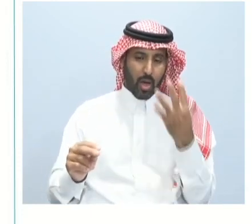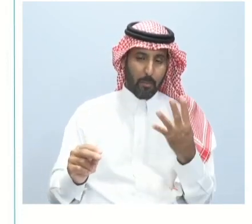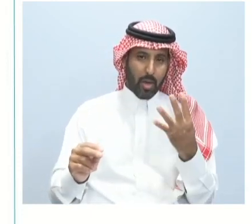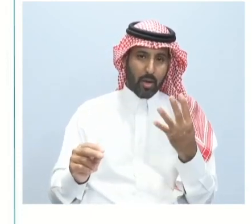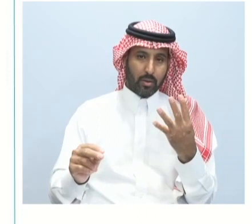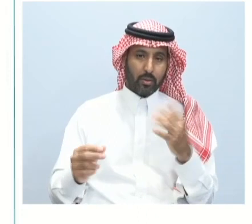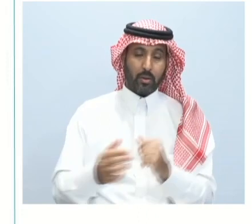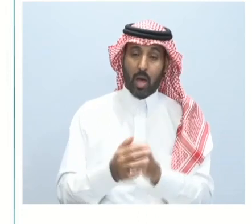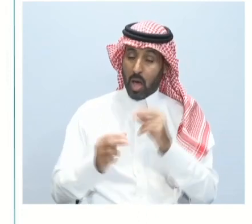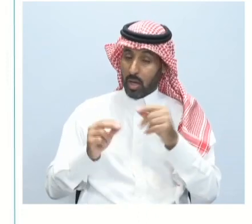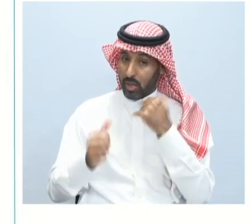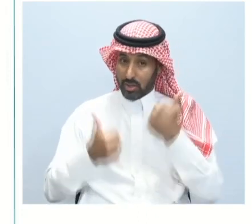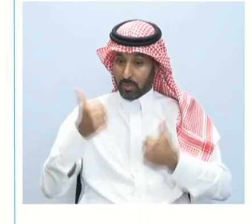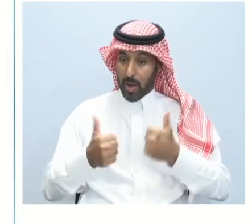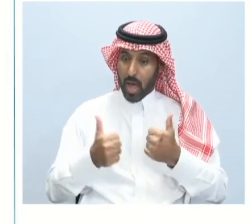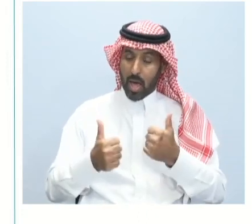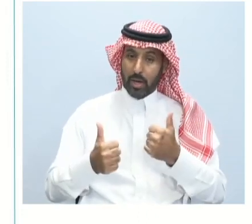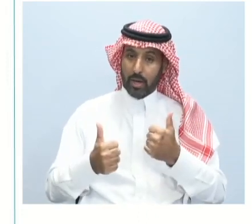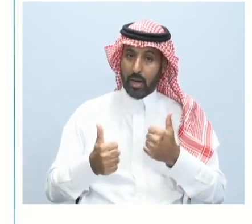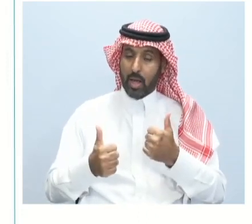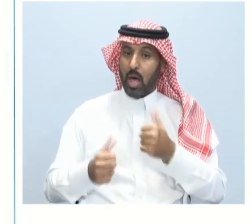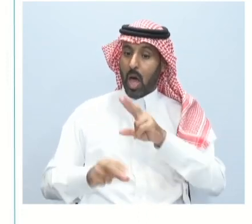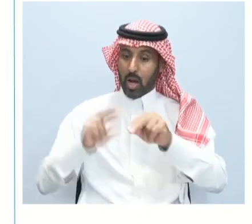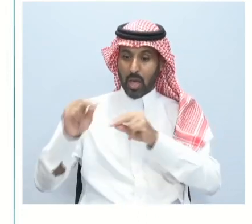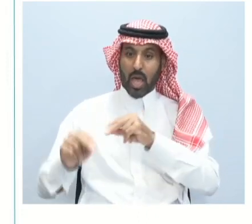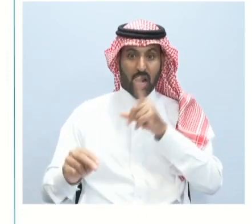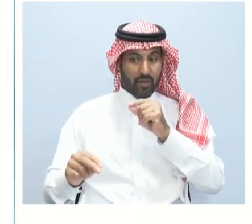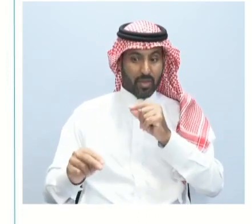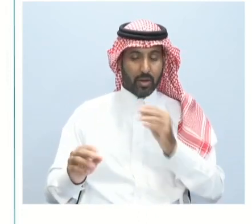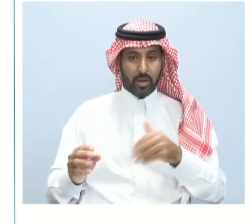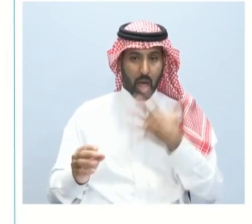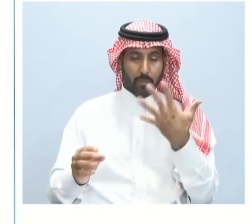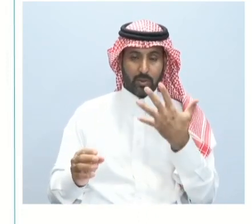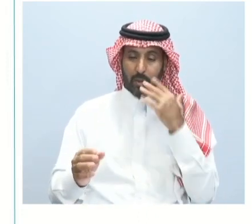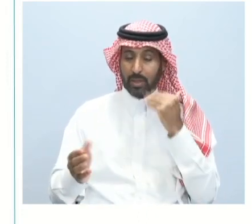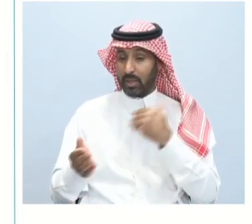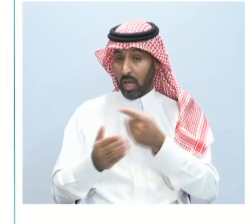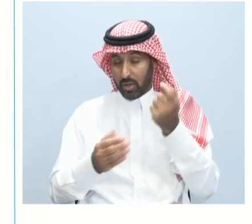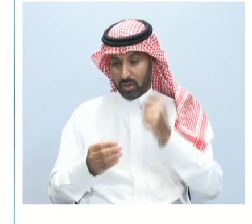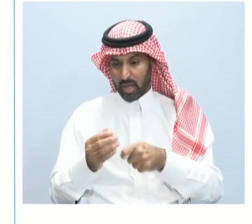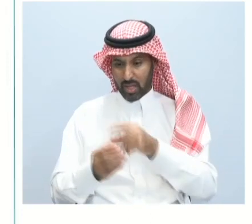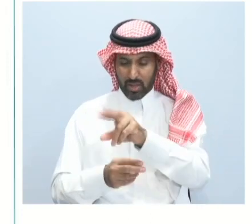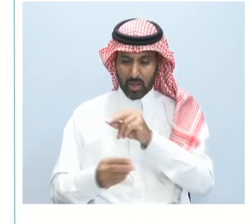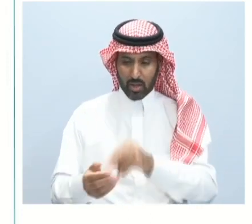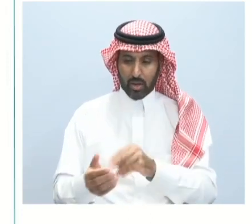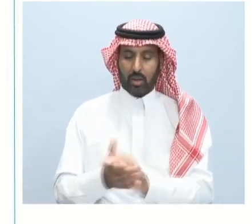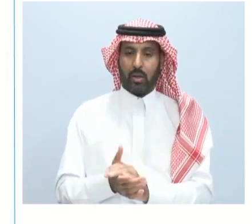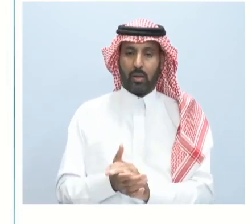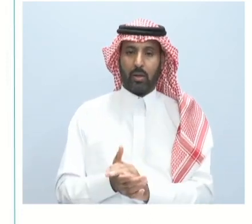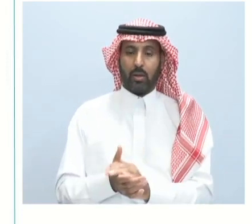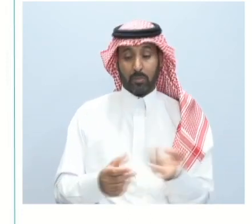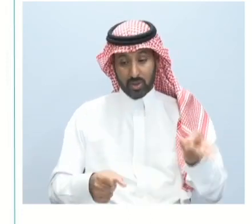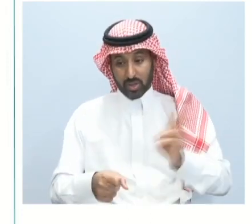نقوم باختبار الخيار الافضل وخامسا نقوم باتخاذ القرار بعد اتخاذ القرار نقوم